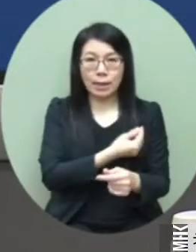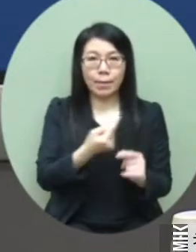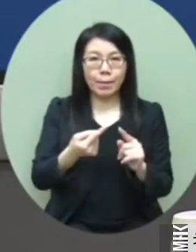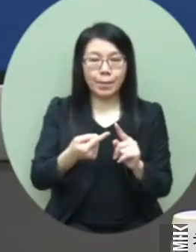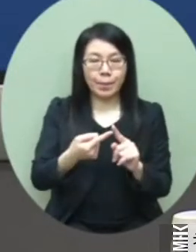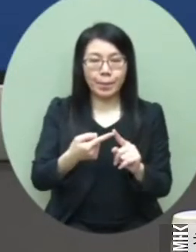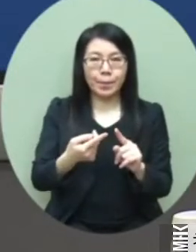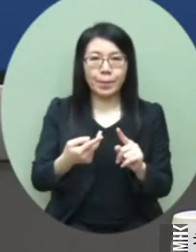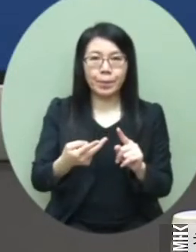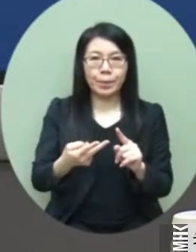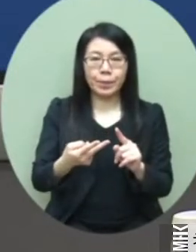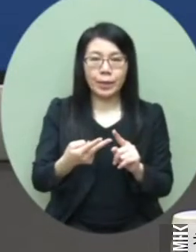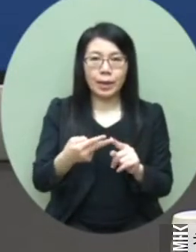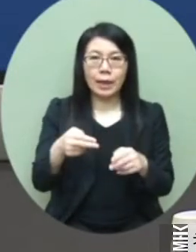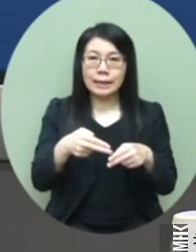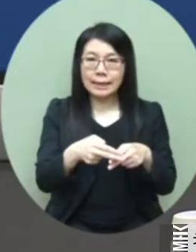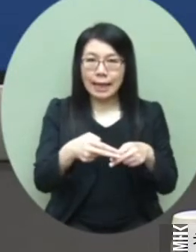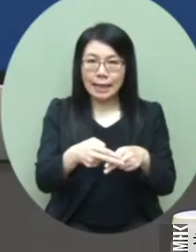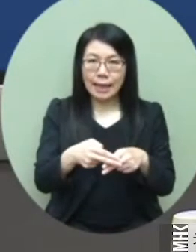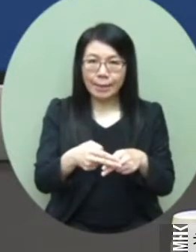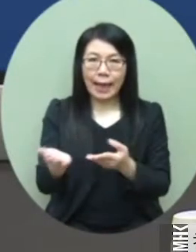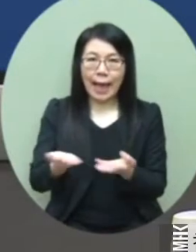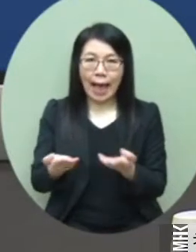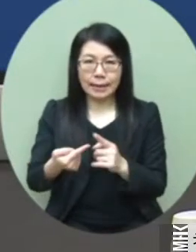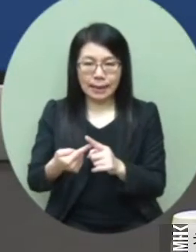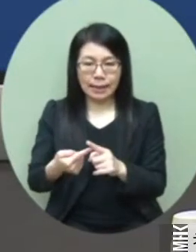的顾客进去也要